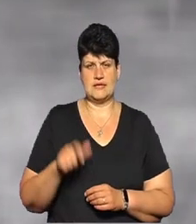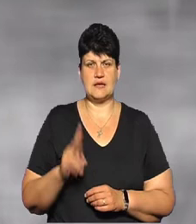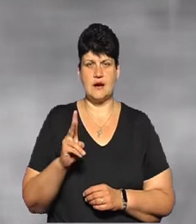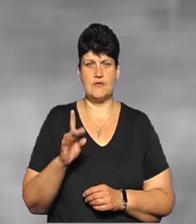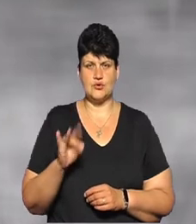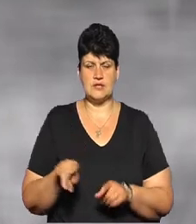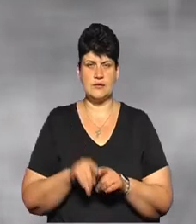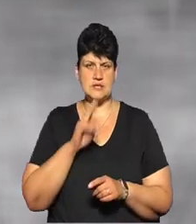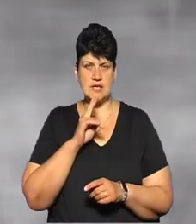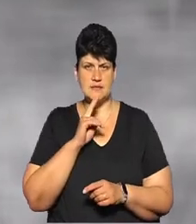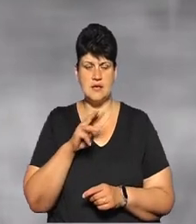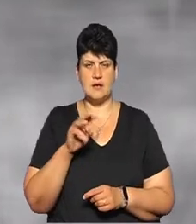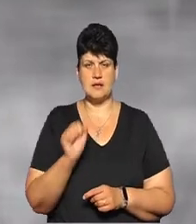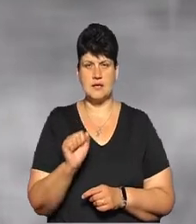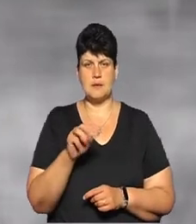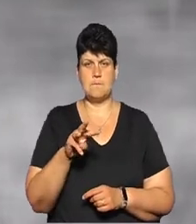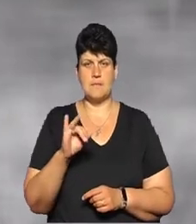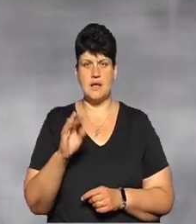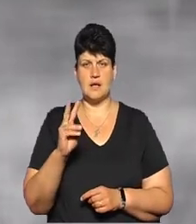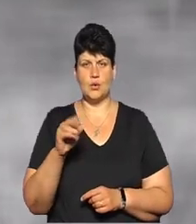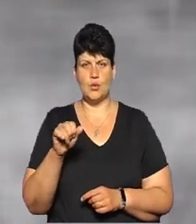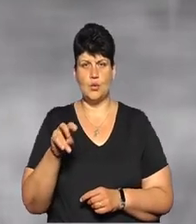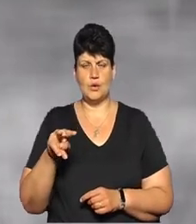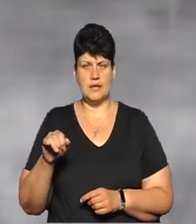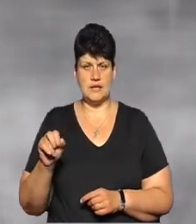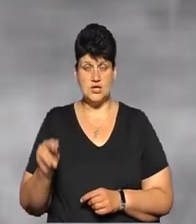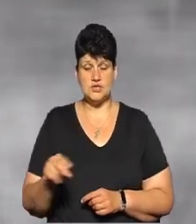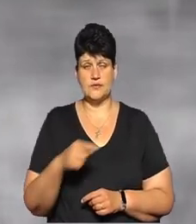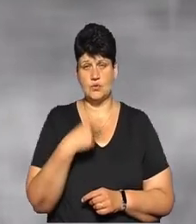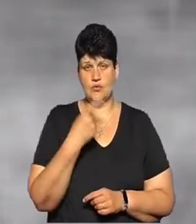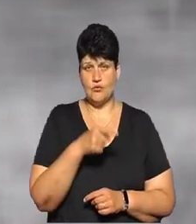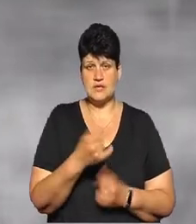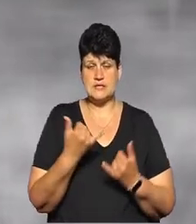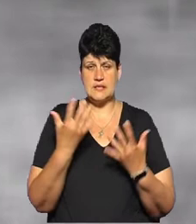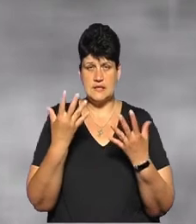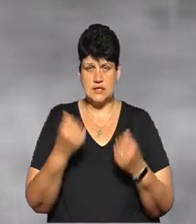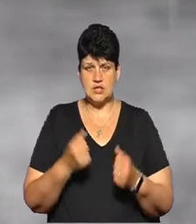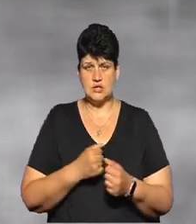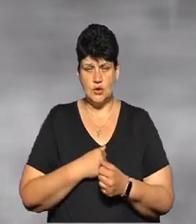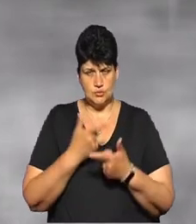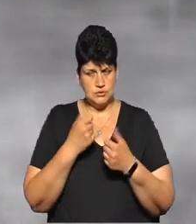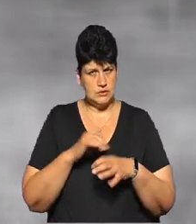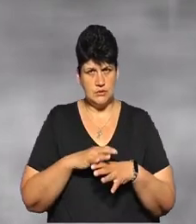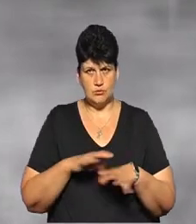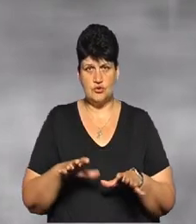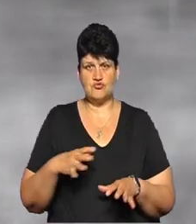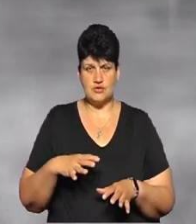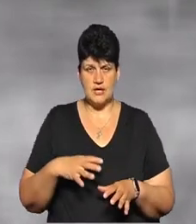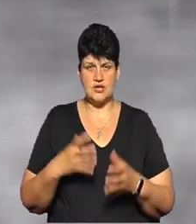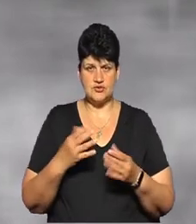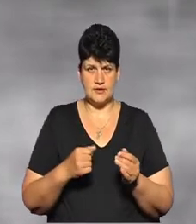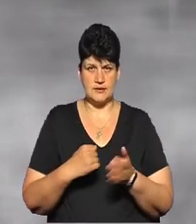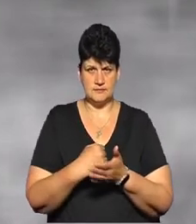Андрій Микулич, розповів голова громади Андрій Смаглюк. За його словами, наразі дні жалоби не оголошували, бо чекають на підтвердження